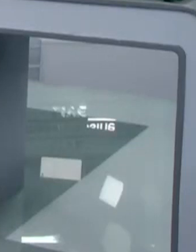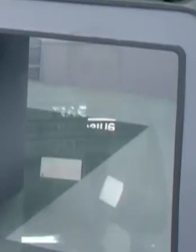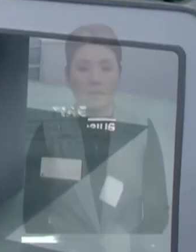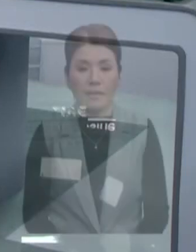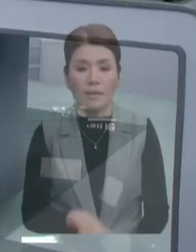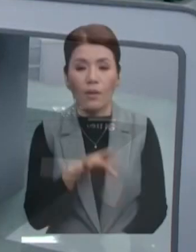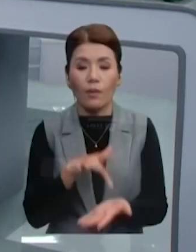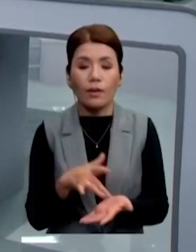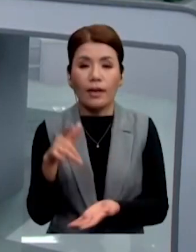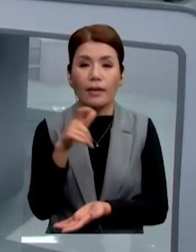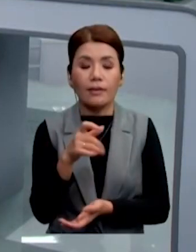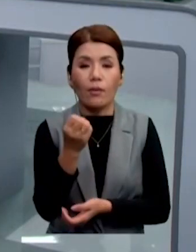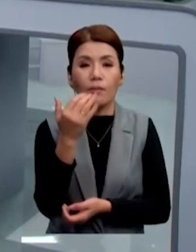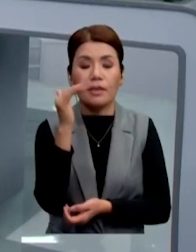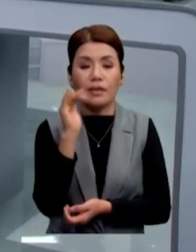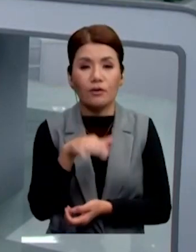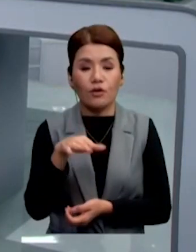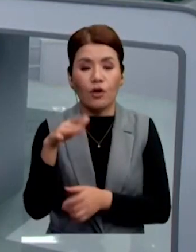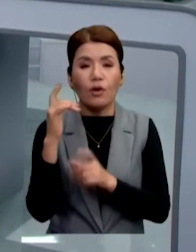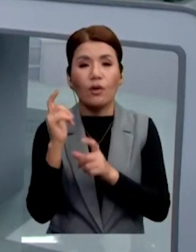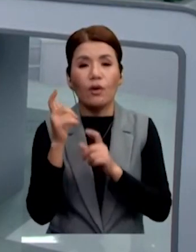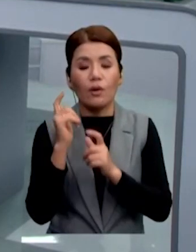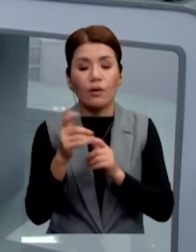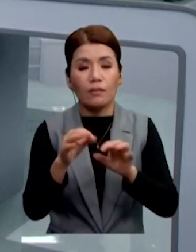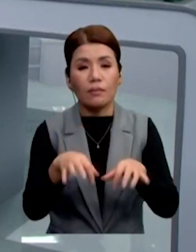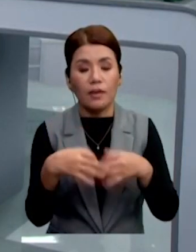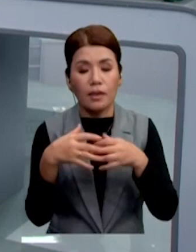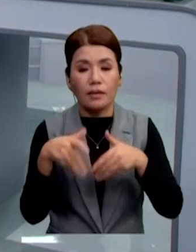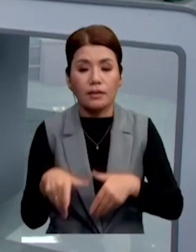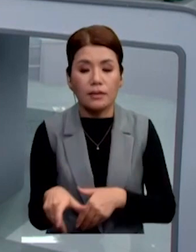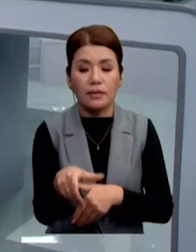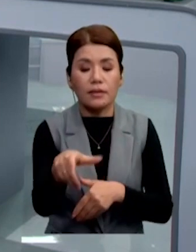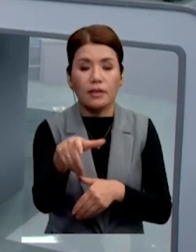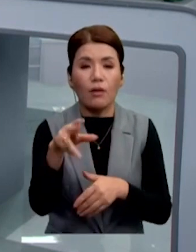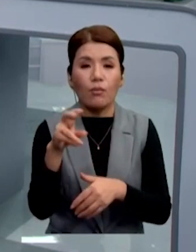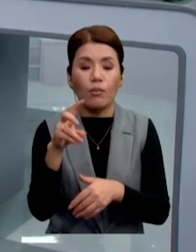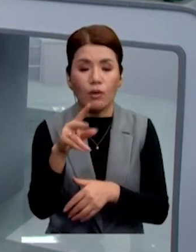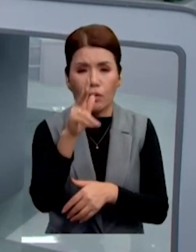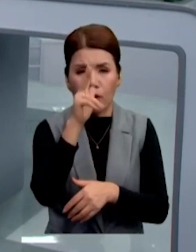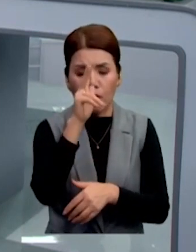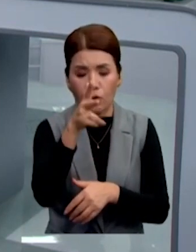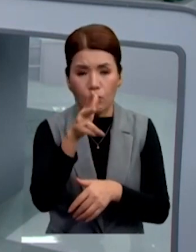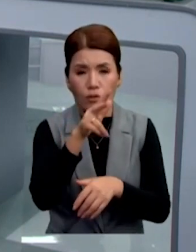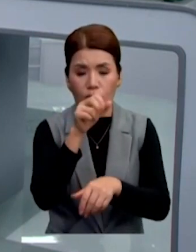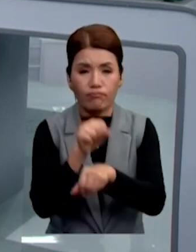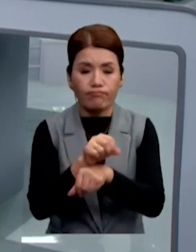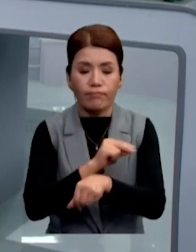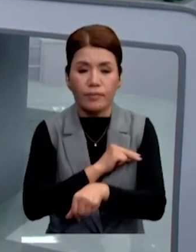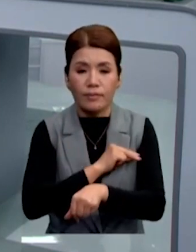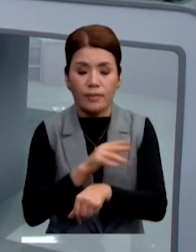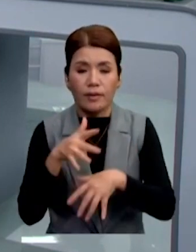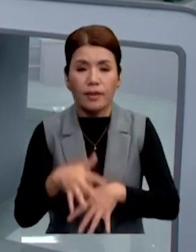Атырауда жылына 15 мың тонна жүк қабылдауға қауқарлы өзен портының жұмысы 3 жылдан бері тоқтап тұр. Каспий